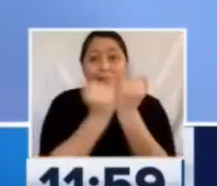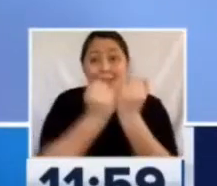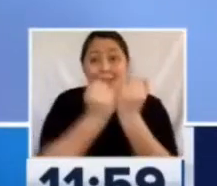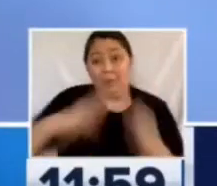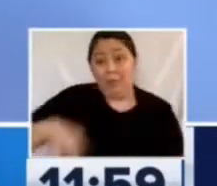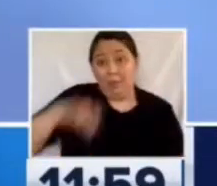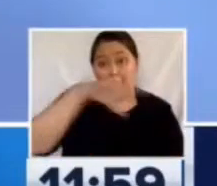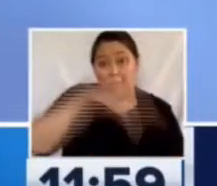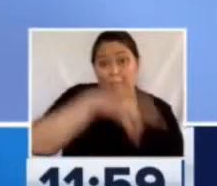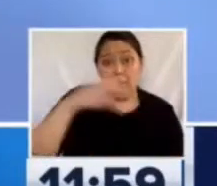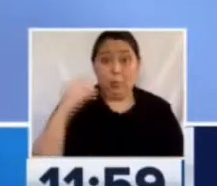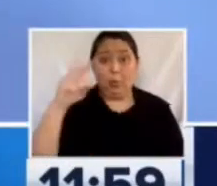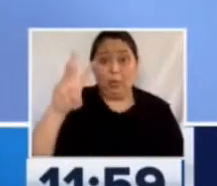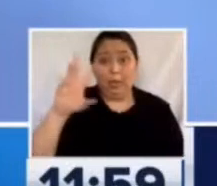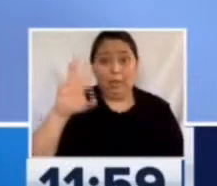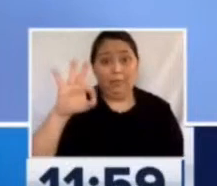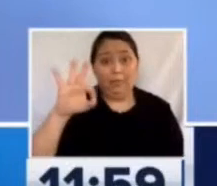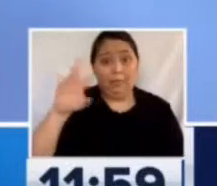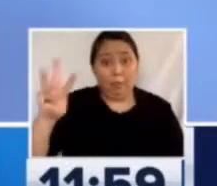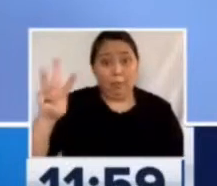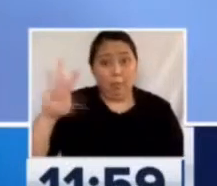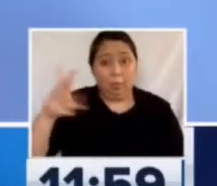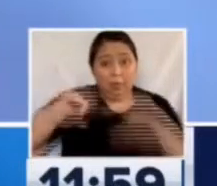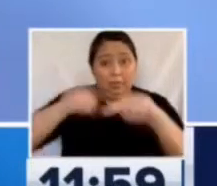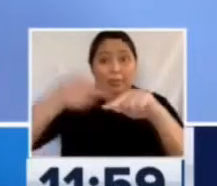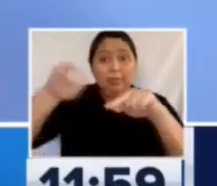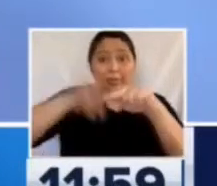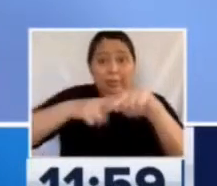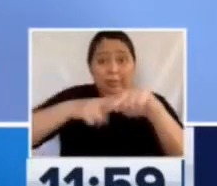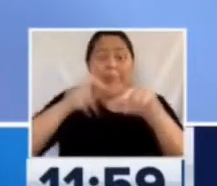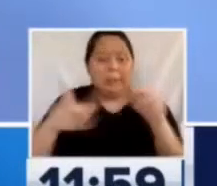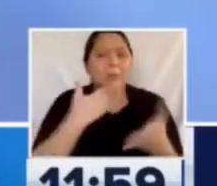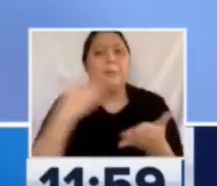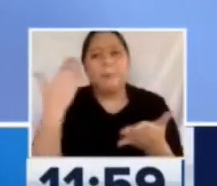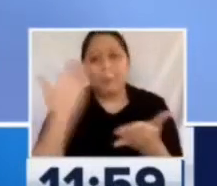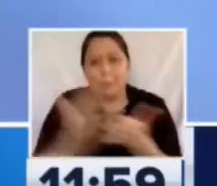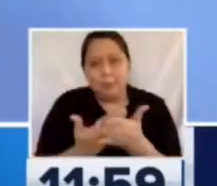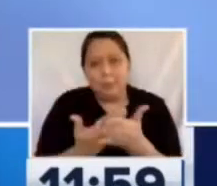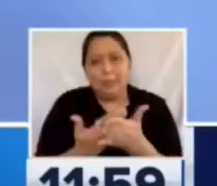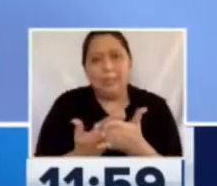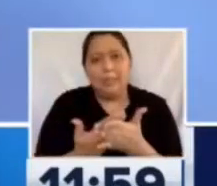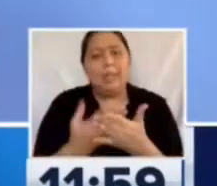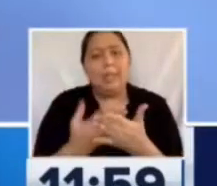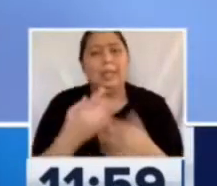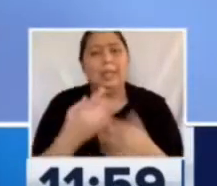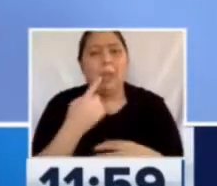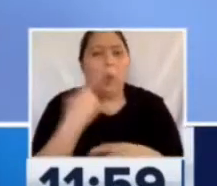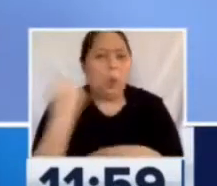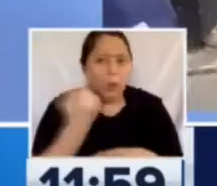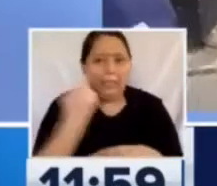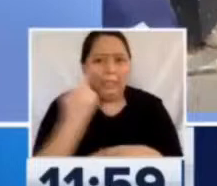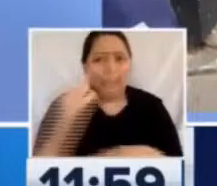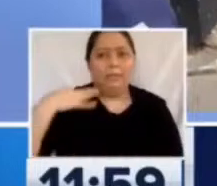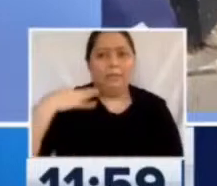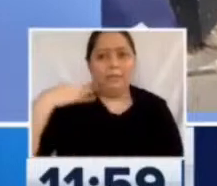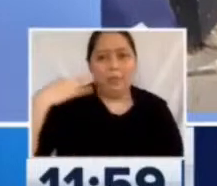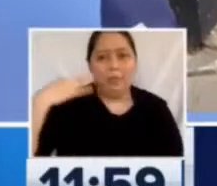means temporary unemployment. Nakaka-receive po ng 80% of their salary.